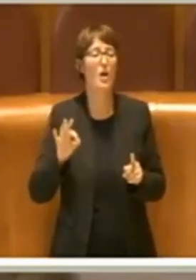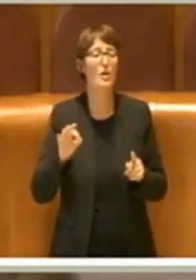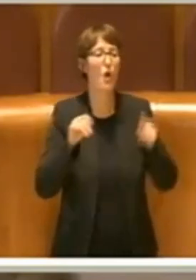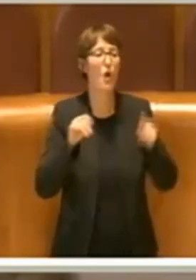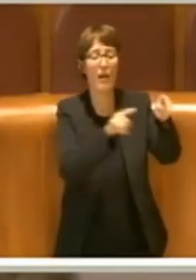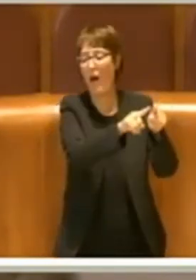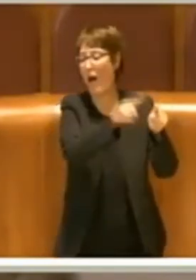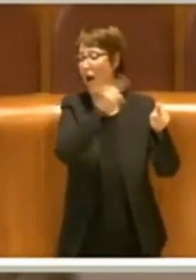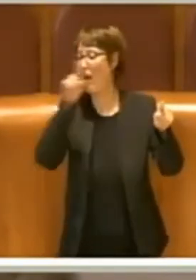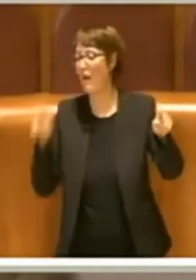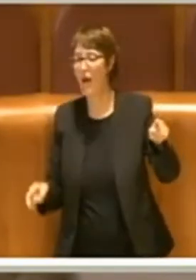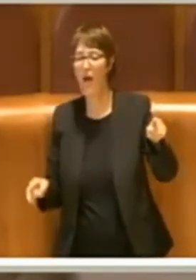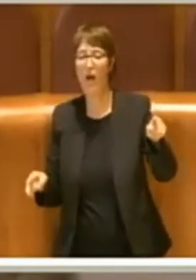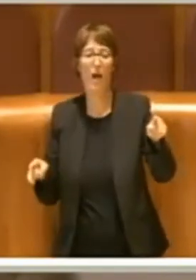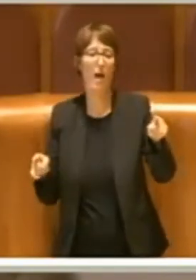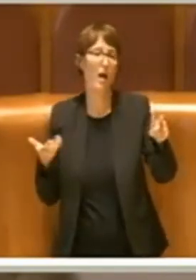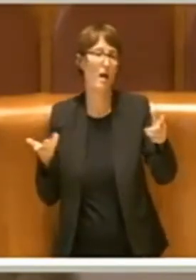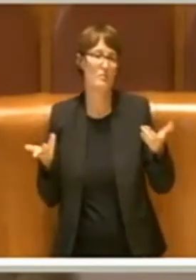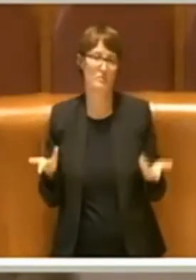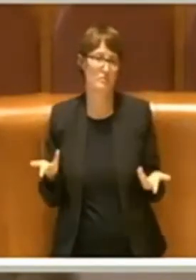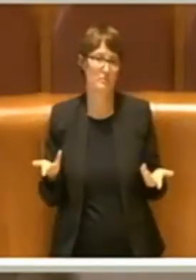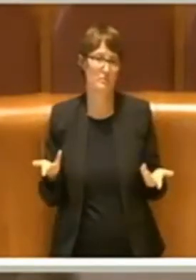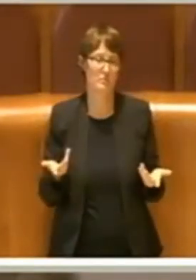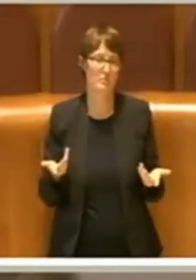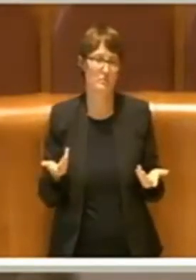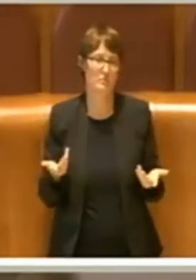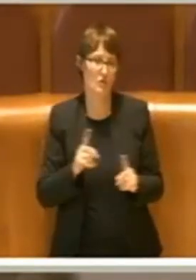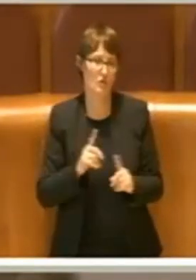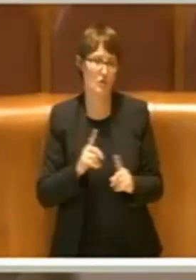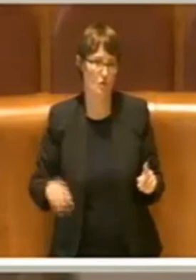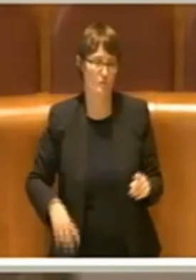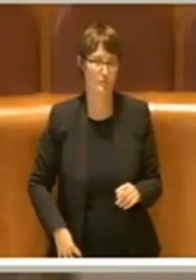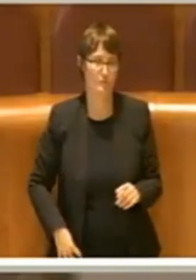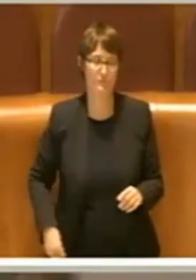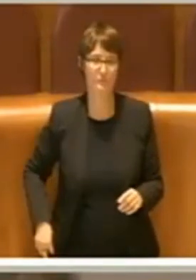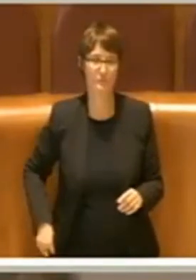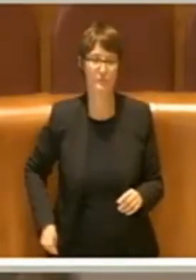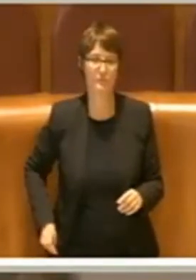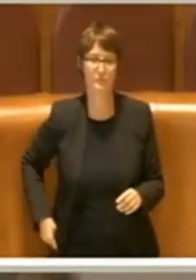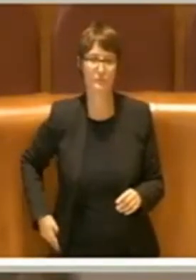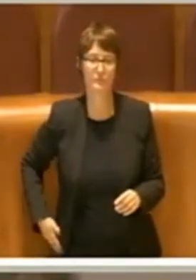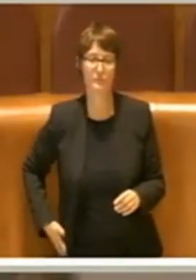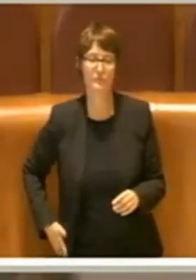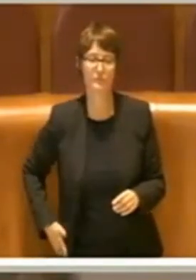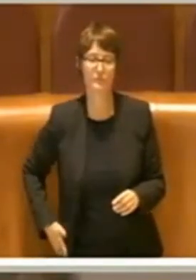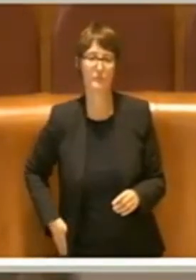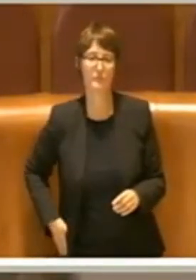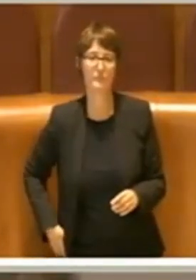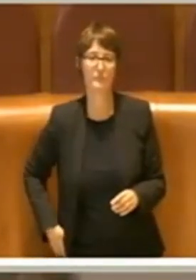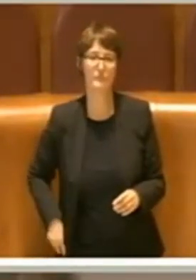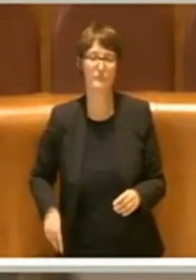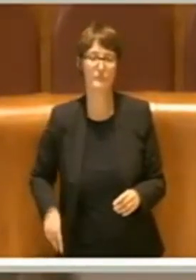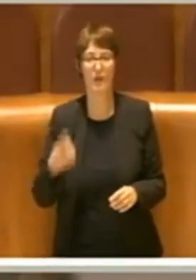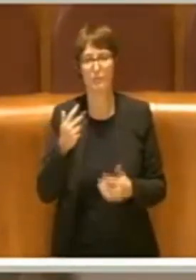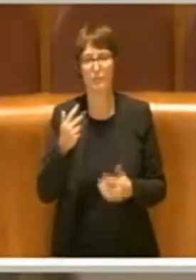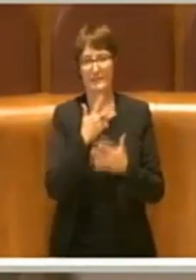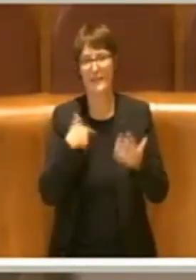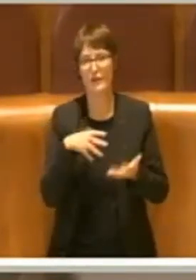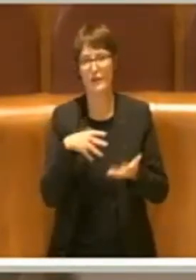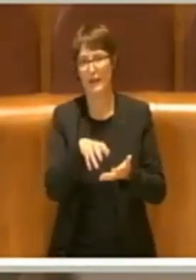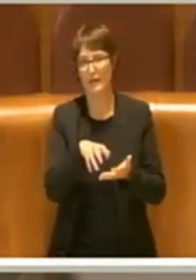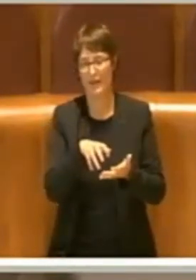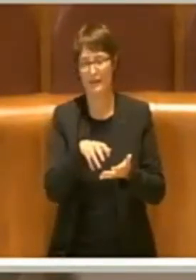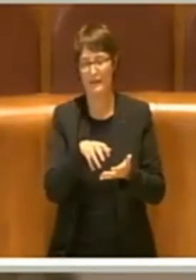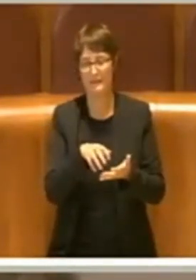a un quartiere nell'estrema periferia ovest, che adesso non mi viene in mente. Ovviamente questa era semplicemente una premessa e per chiarire alcuni